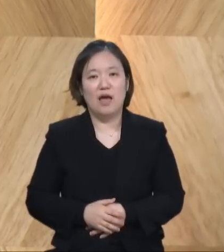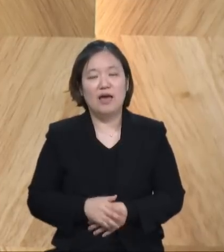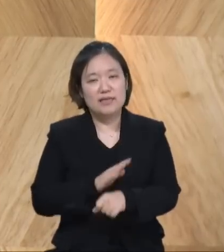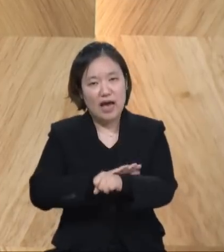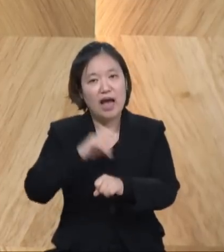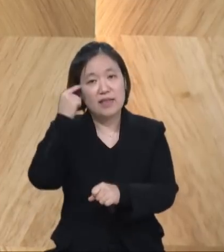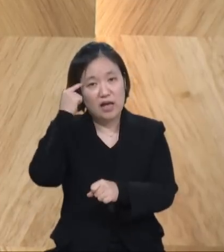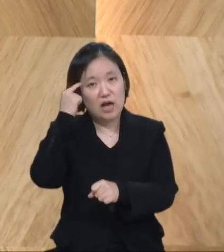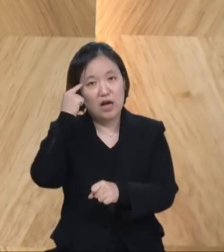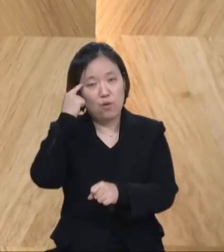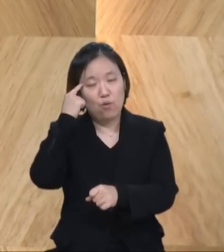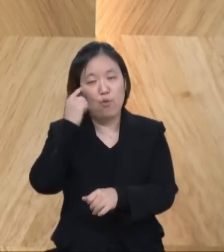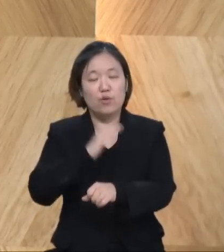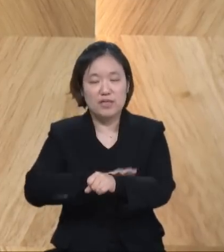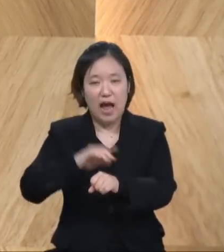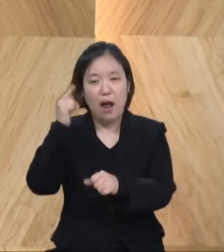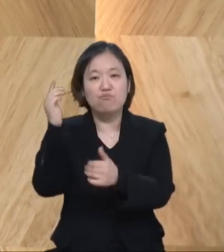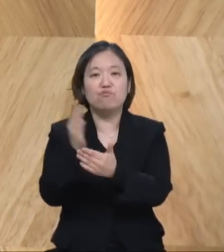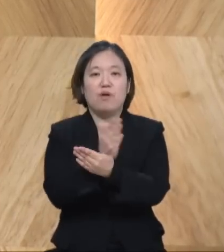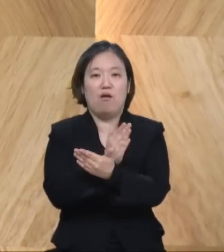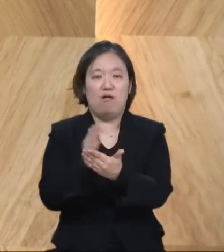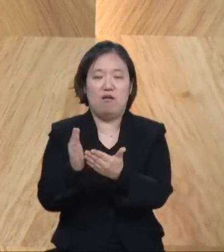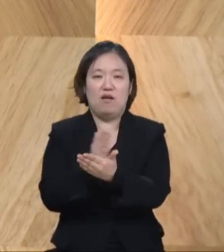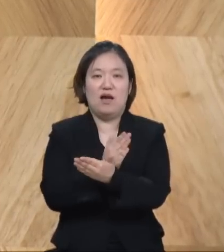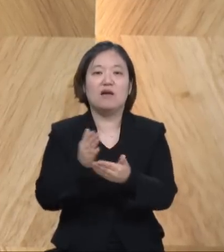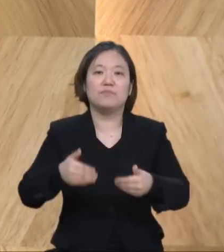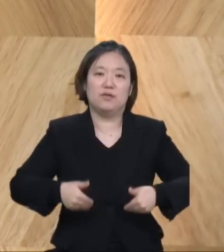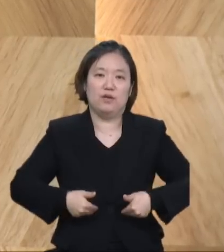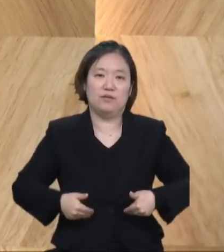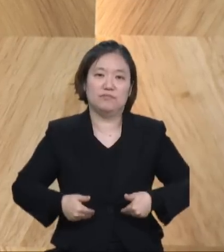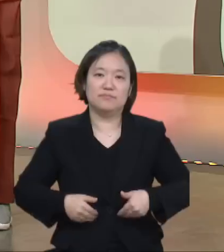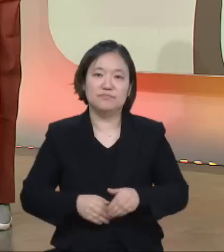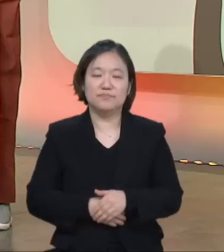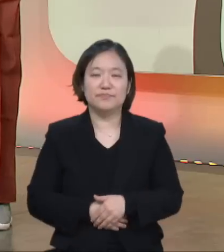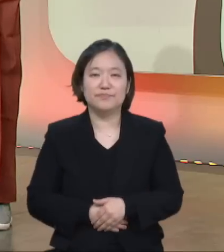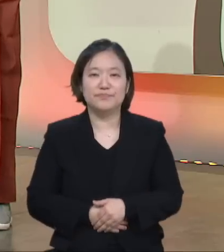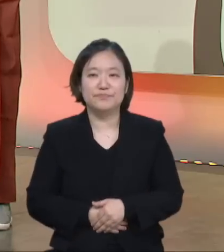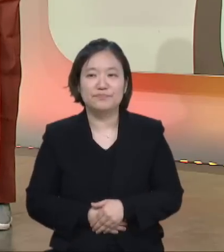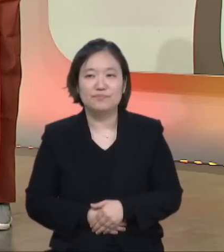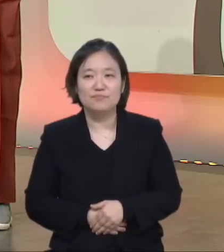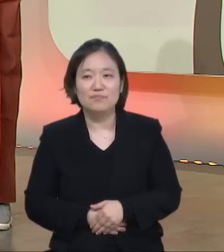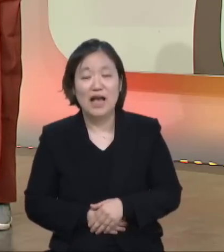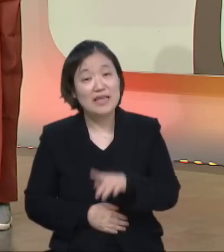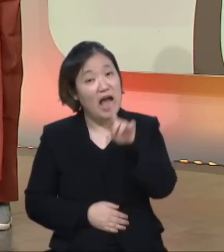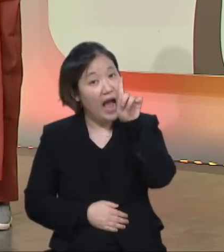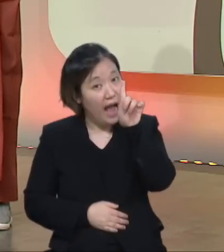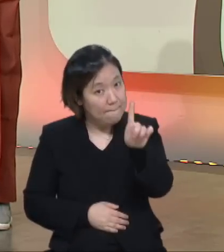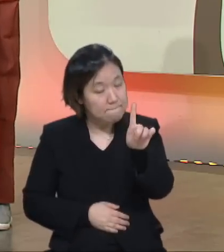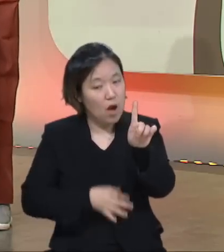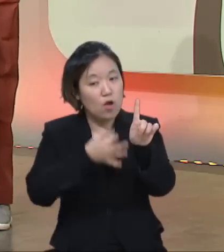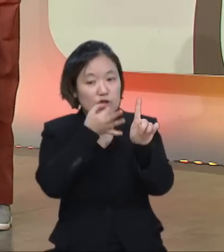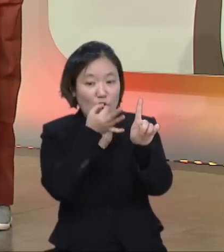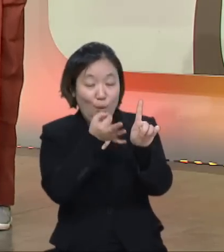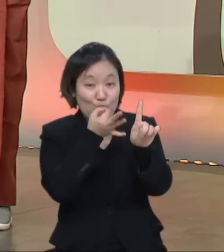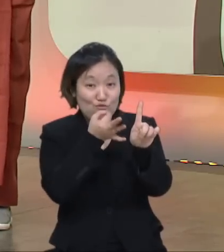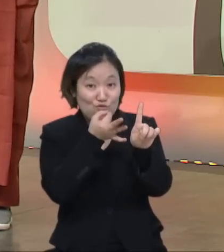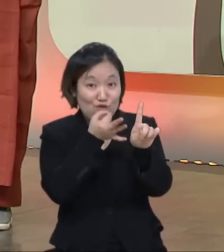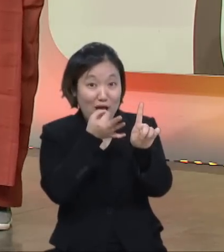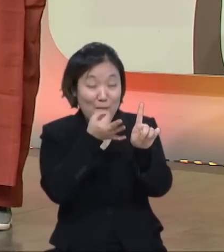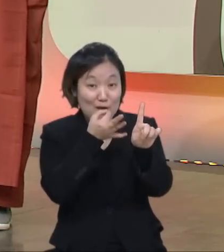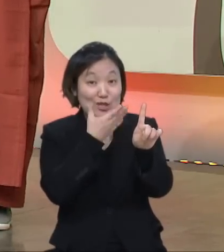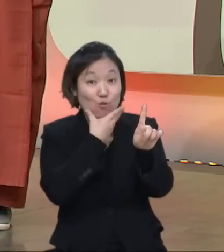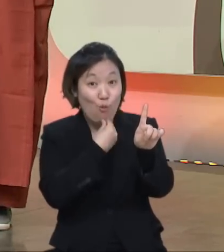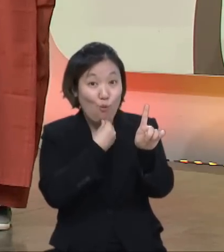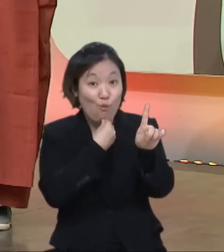판단하고 올바르게 분별할 수 있을 겁니다 한 번을 염불하면 한 번 염불할만큼